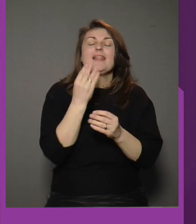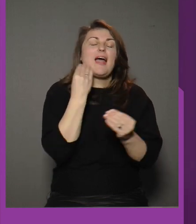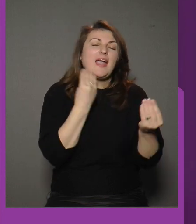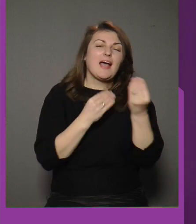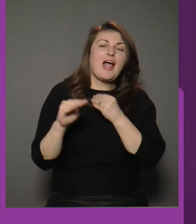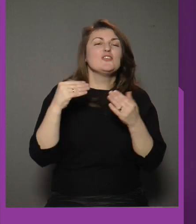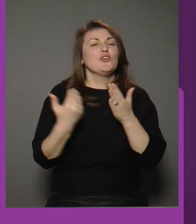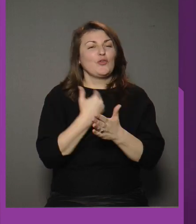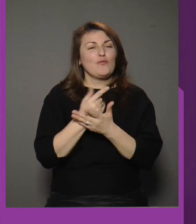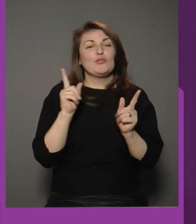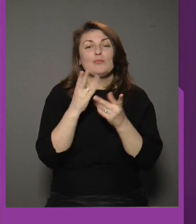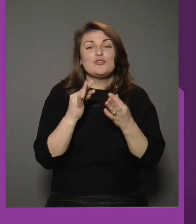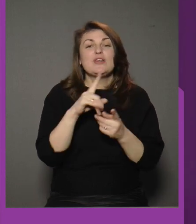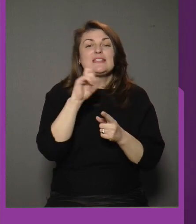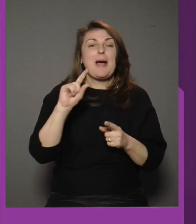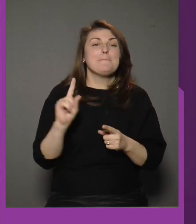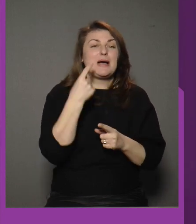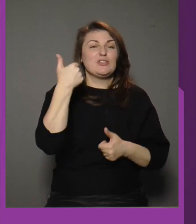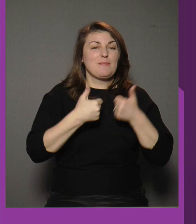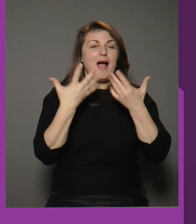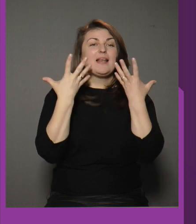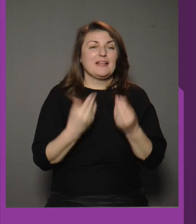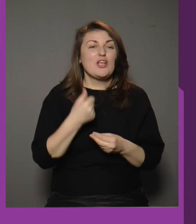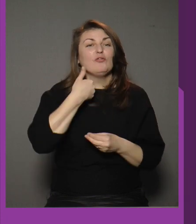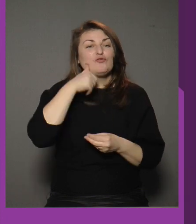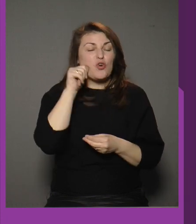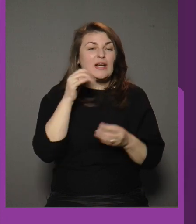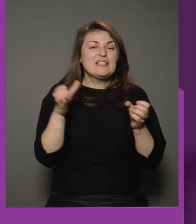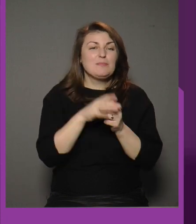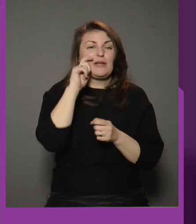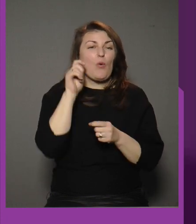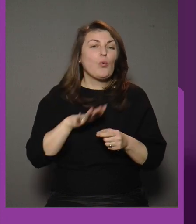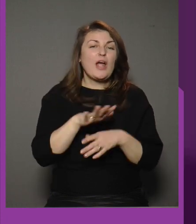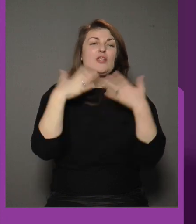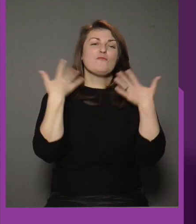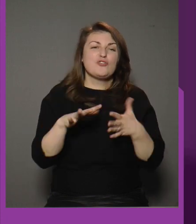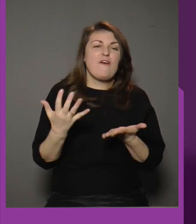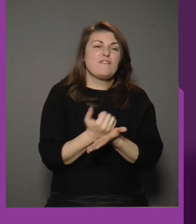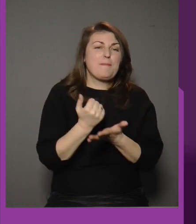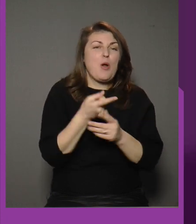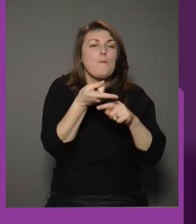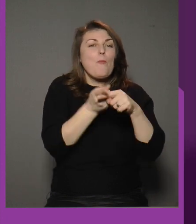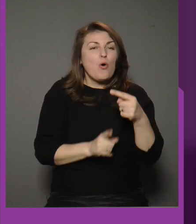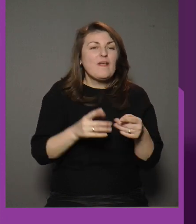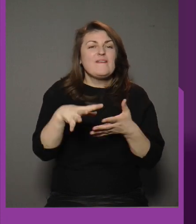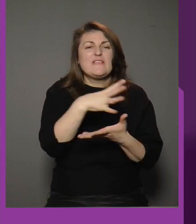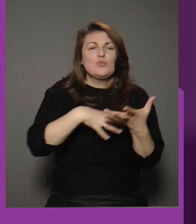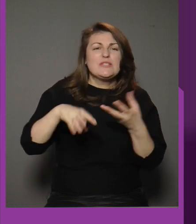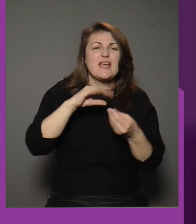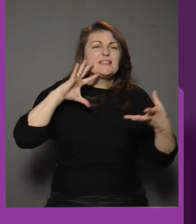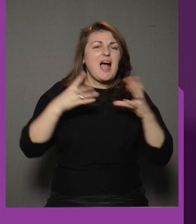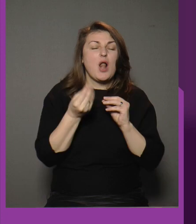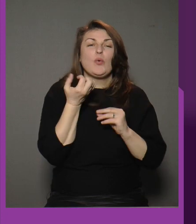найкращих новин, тому що за перший змагальний день вчора збірна України вже виборола половину від всієї загальної